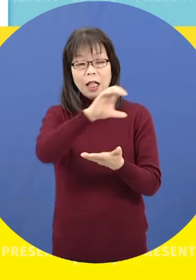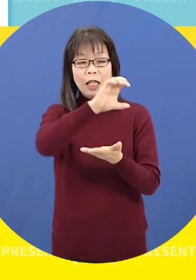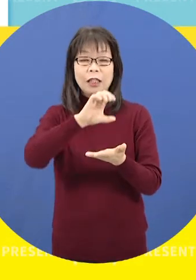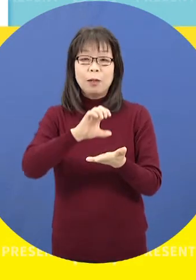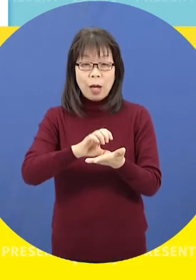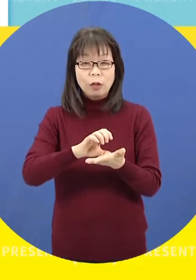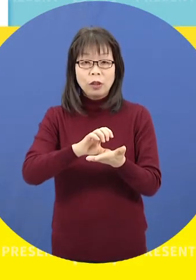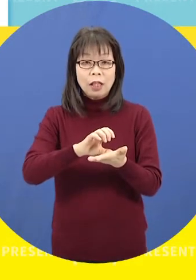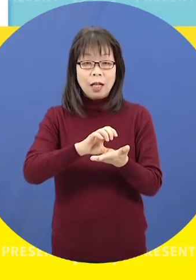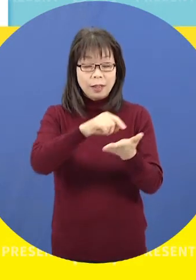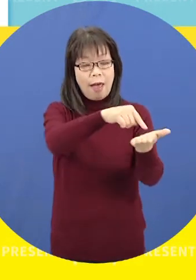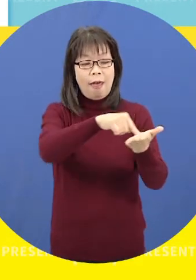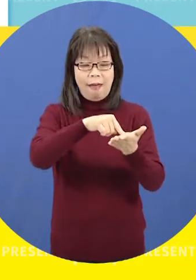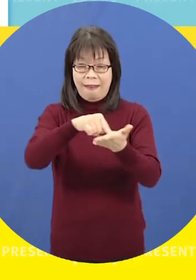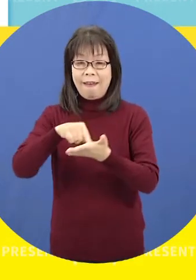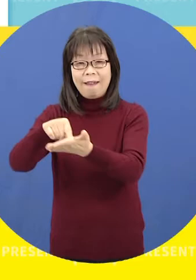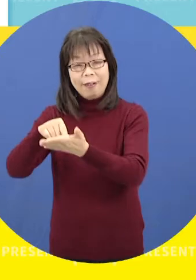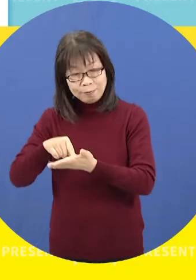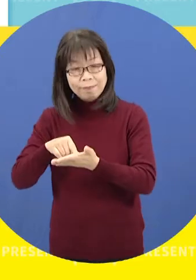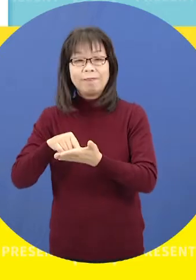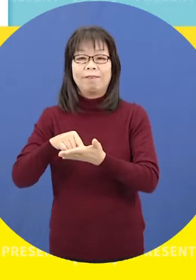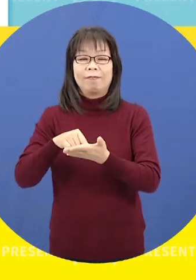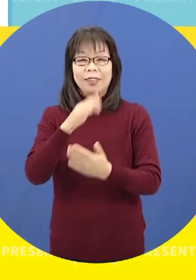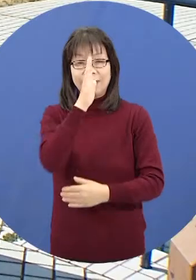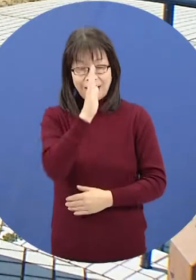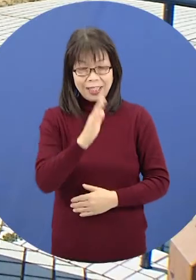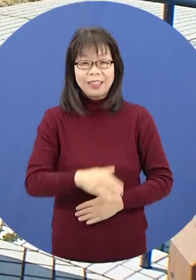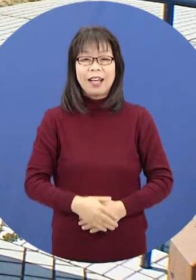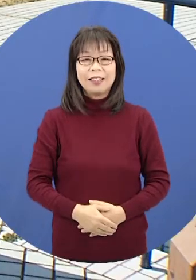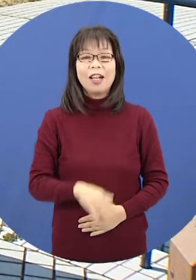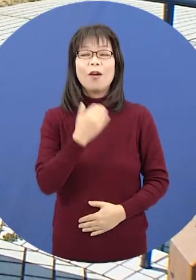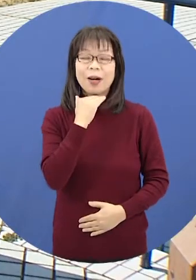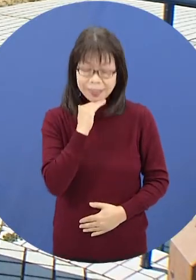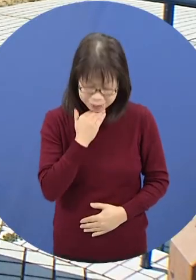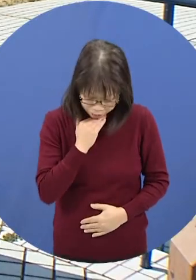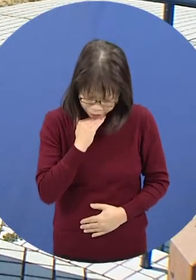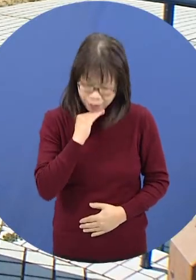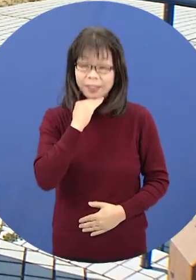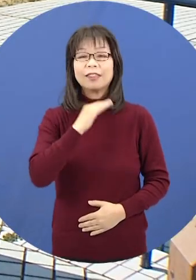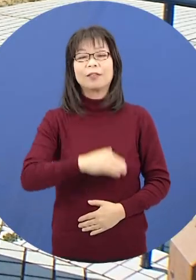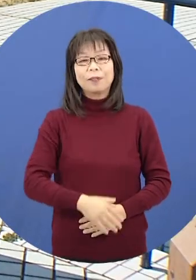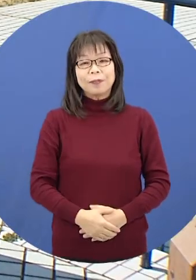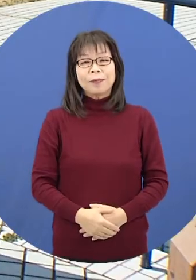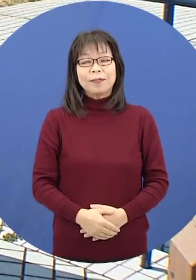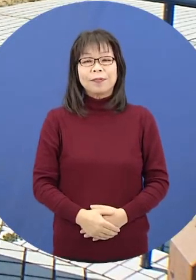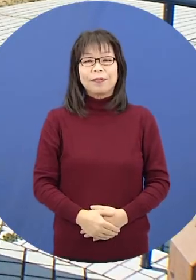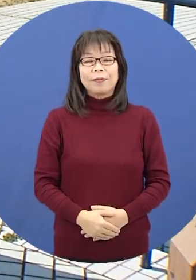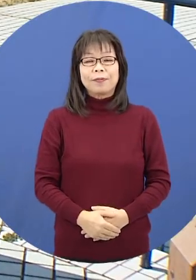ールに書いて、ご覧の宛先までご応募ください。 お待ちしてます。